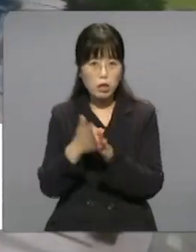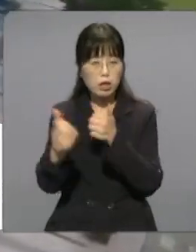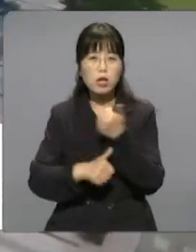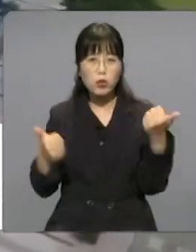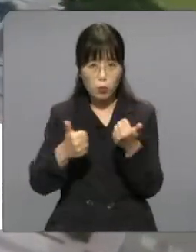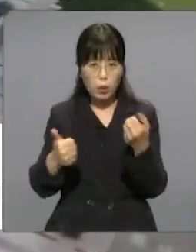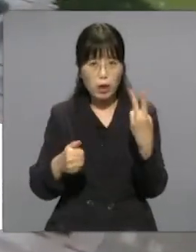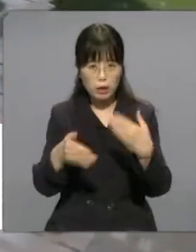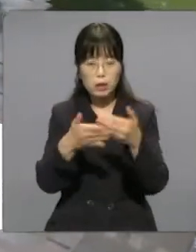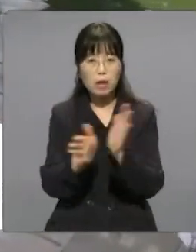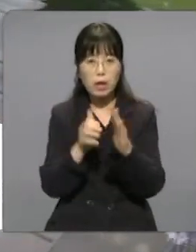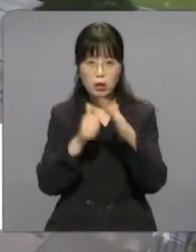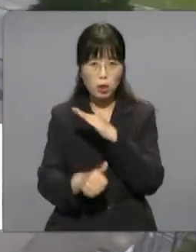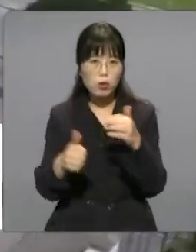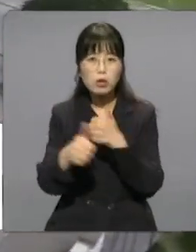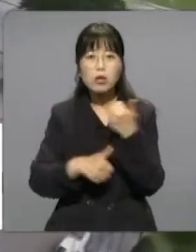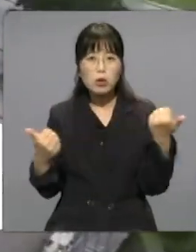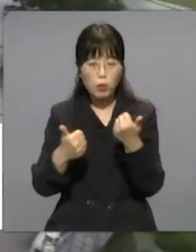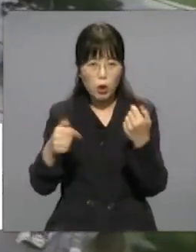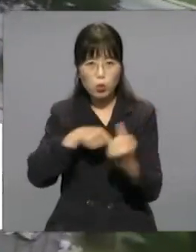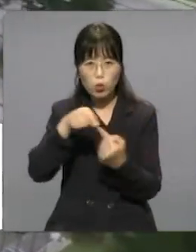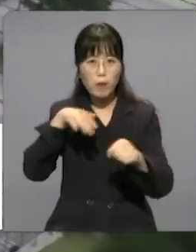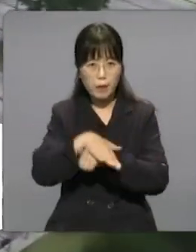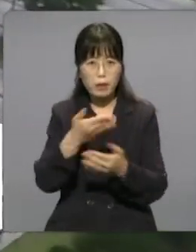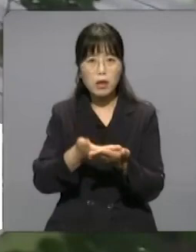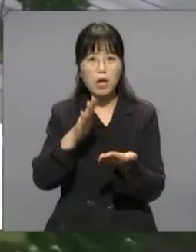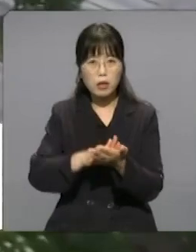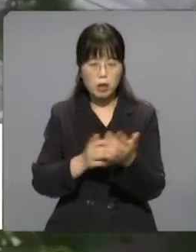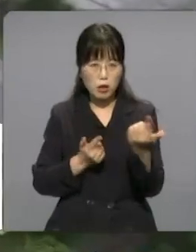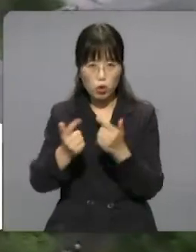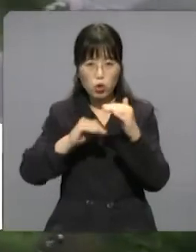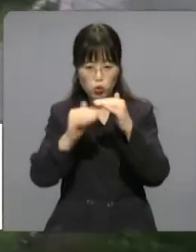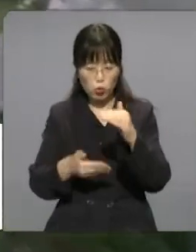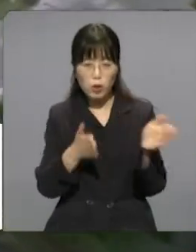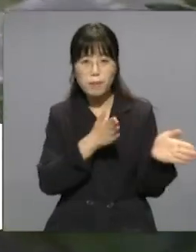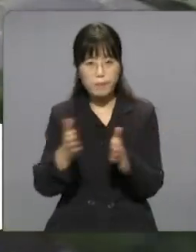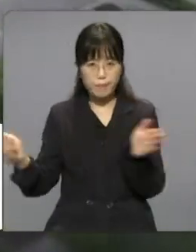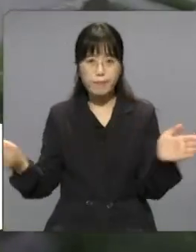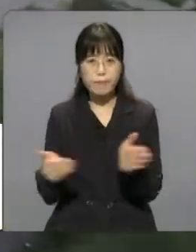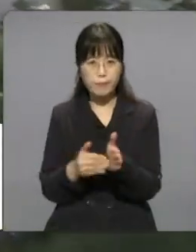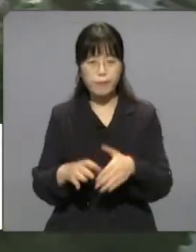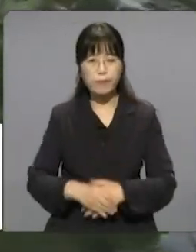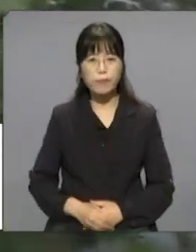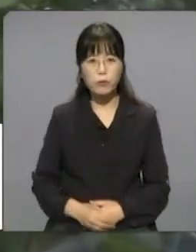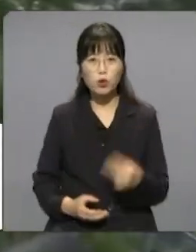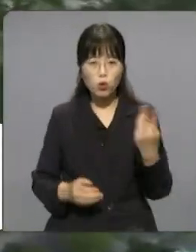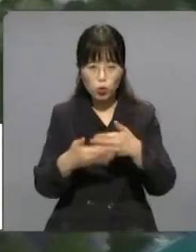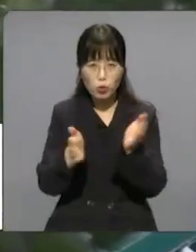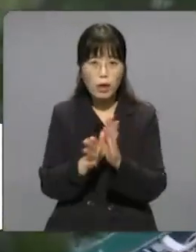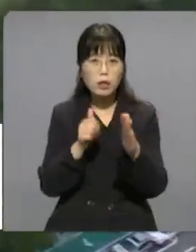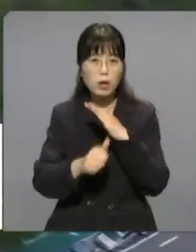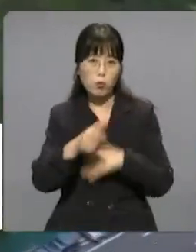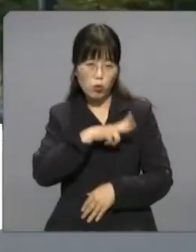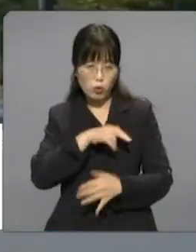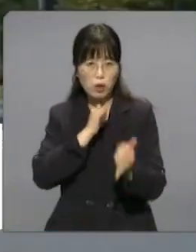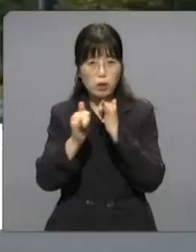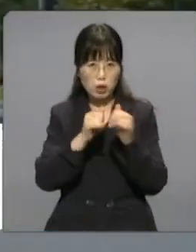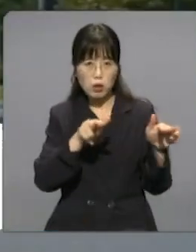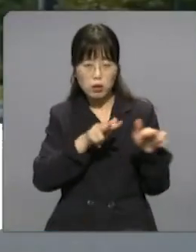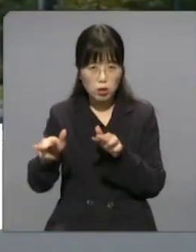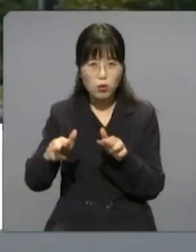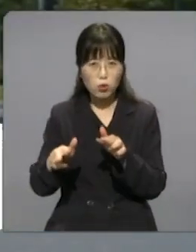성남시의회 양당 대표는 오늘 의회 운영 방식 개선을 위한 절충안을 마련했습니다. 양당은 대표의원 기자회견